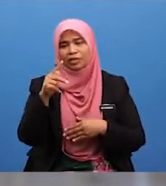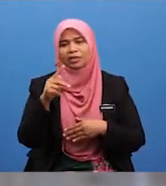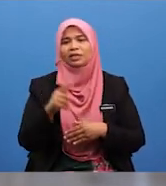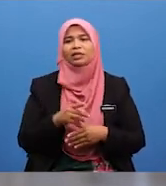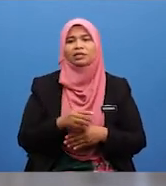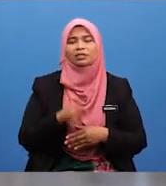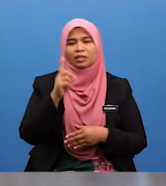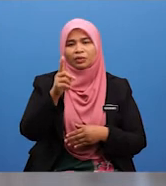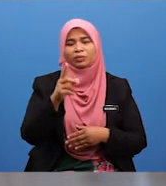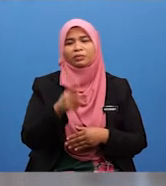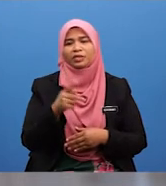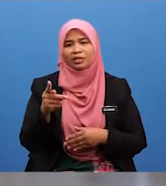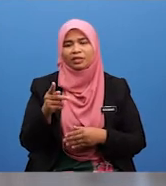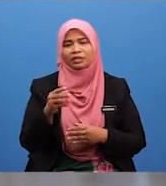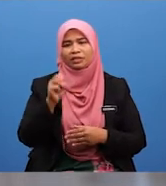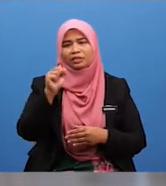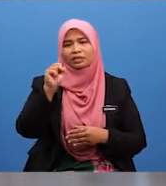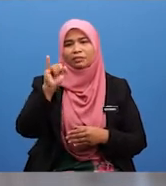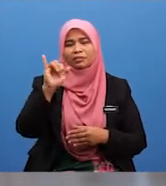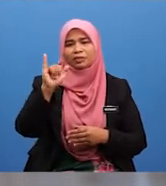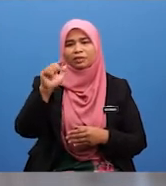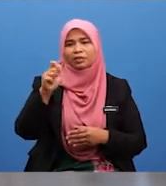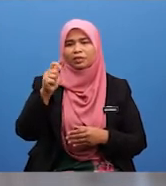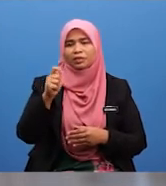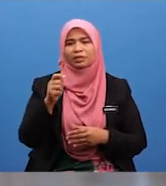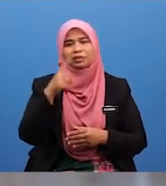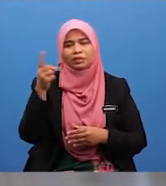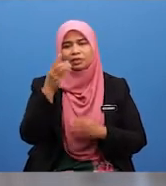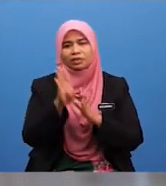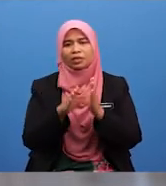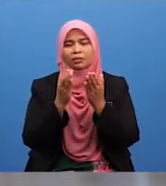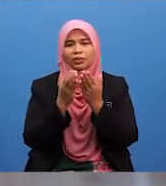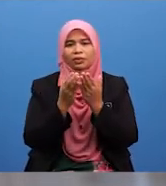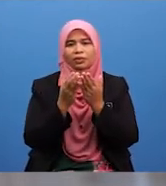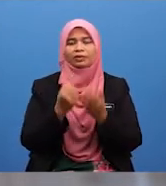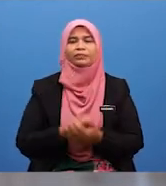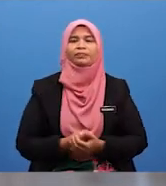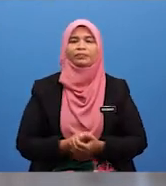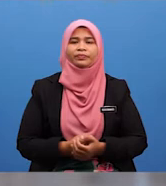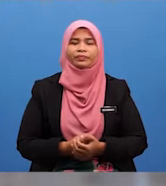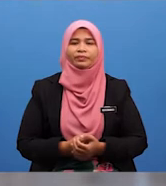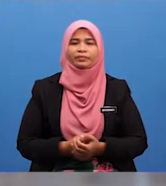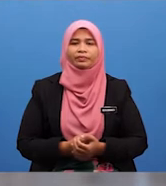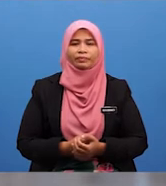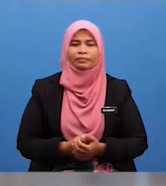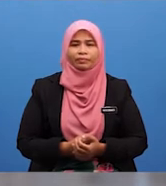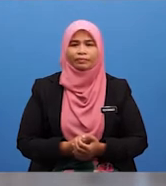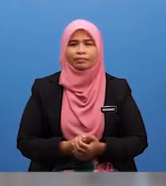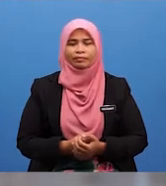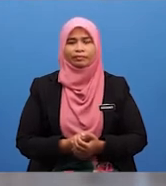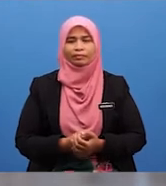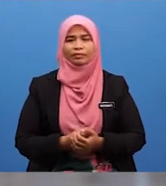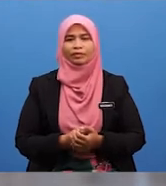satu daripada perkara sam'iyat. Sentiasalah berdoa dengan doa yang ditunjukkan dalam